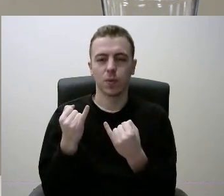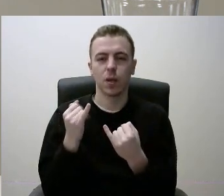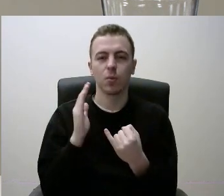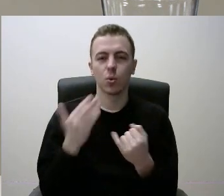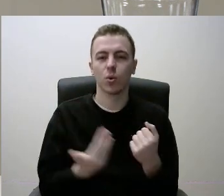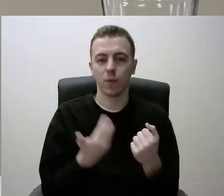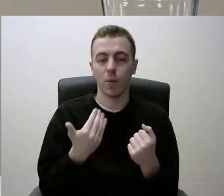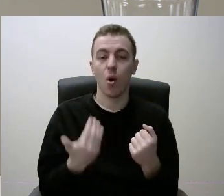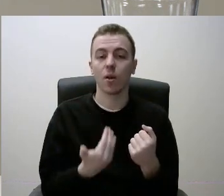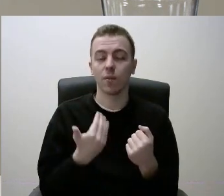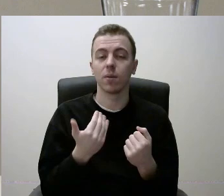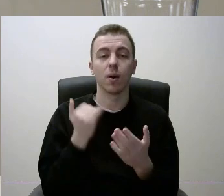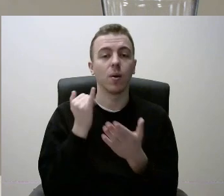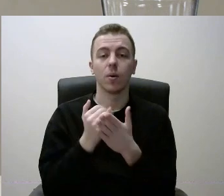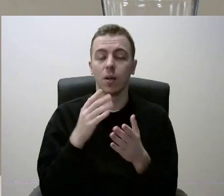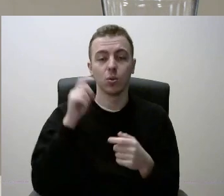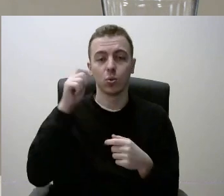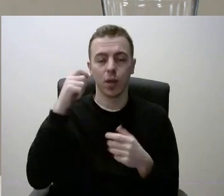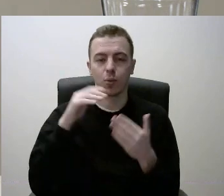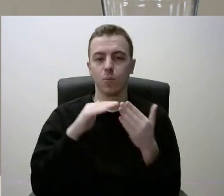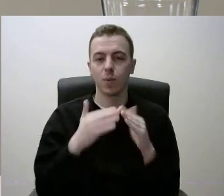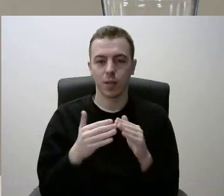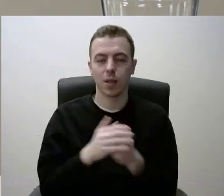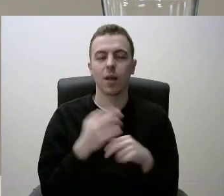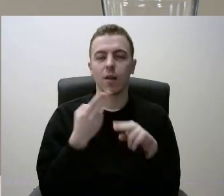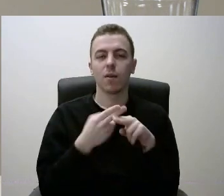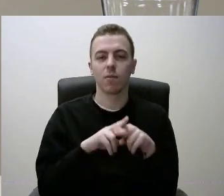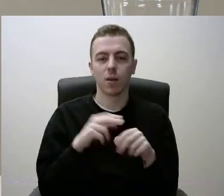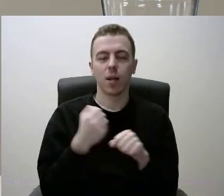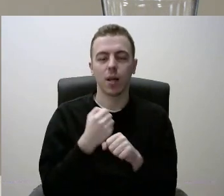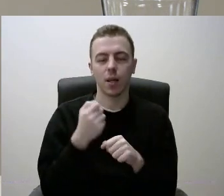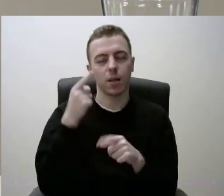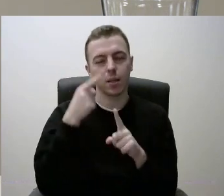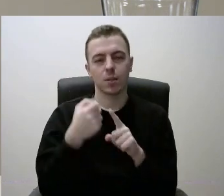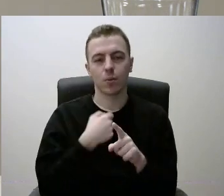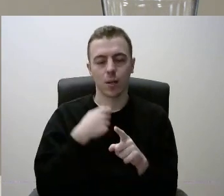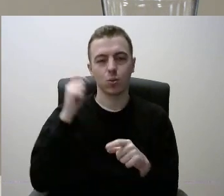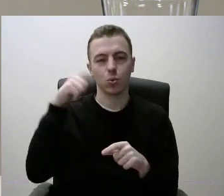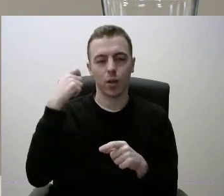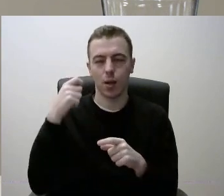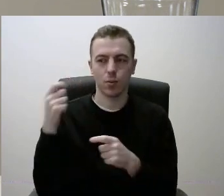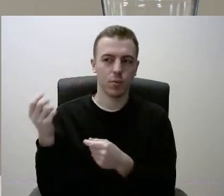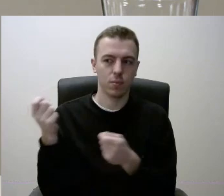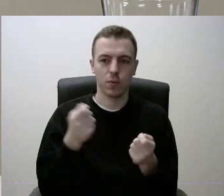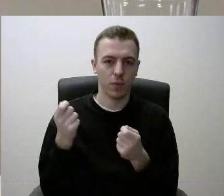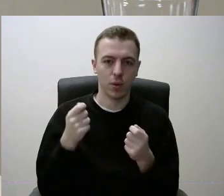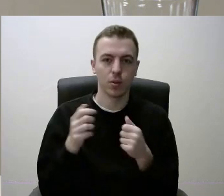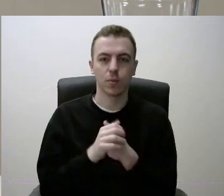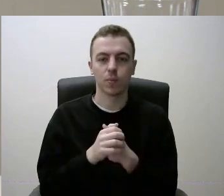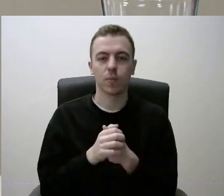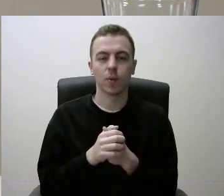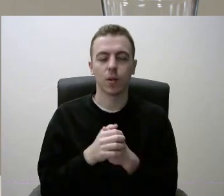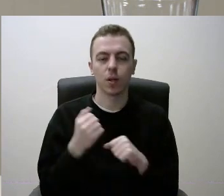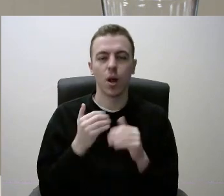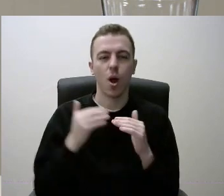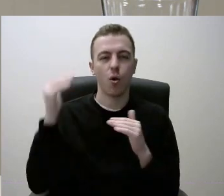gyvybė pirmiausia užtikrina studentų miestą. Tai Klaipėda turėtų turėti ambiciją susigražinti studentų miesto vardą ir visiškai nepriklausomai nuo to universitetas, kito tipo aukštosios